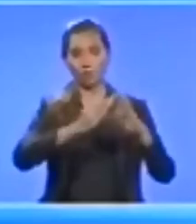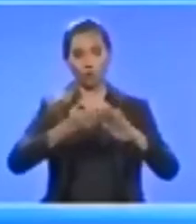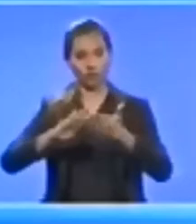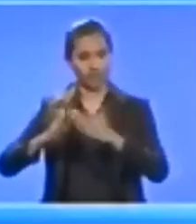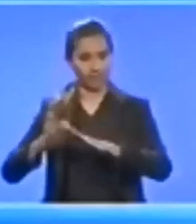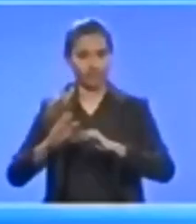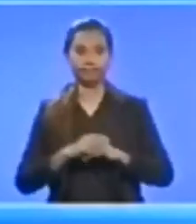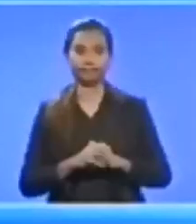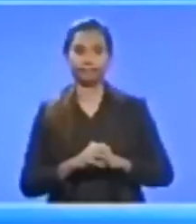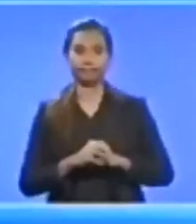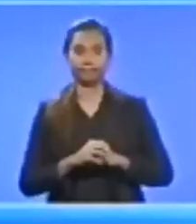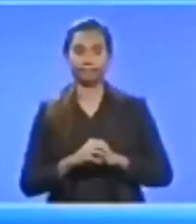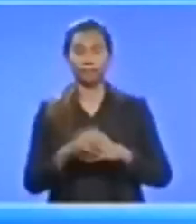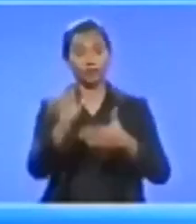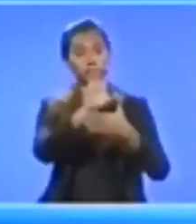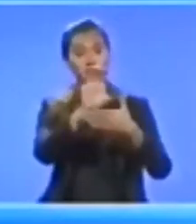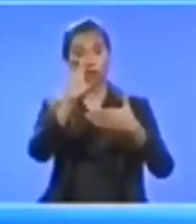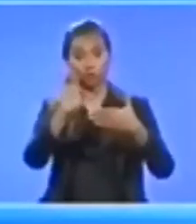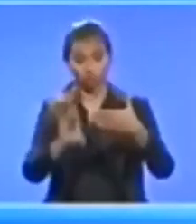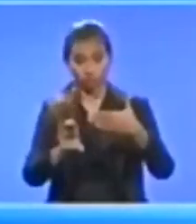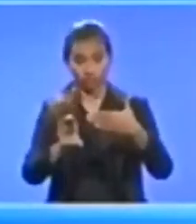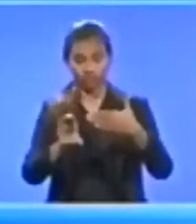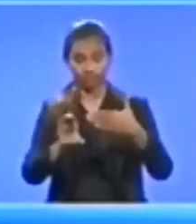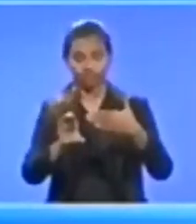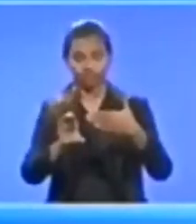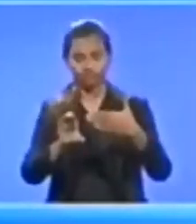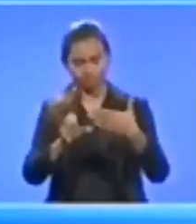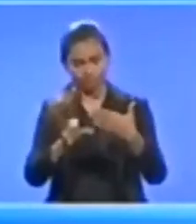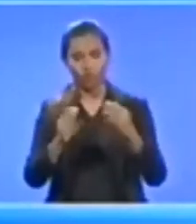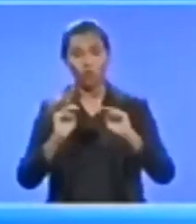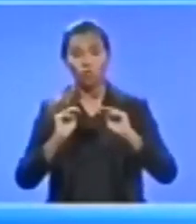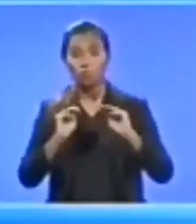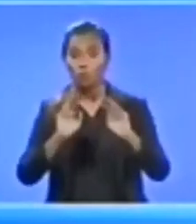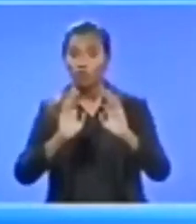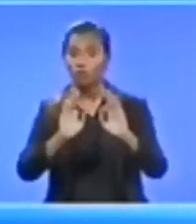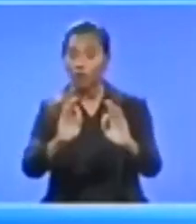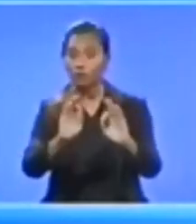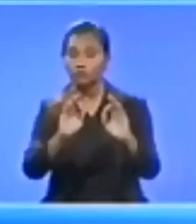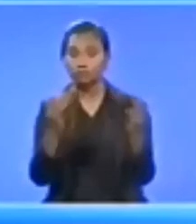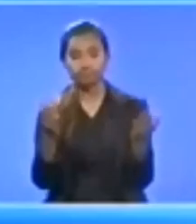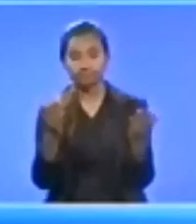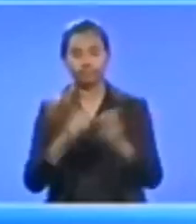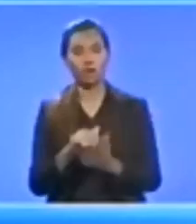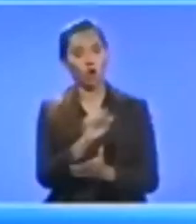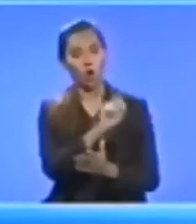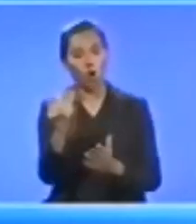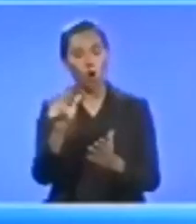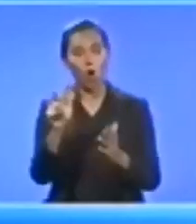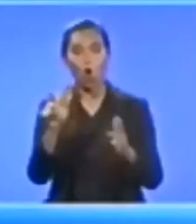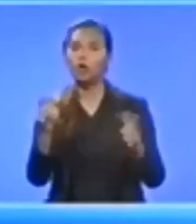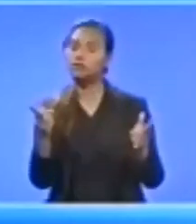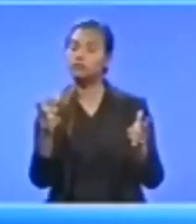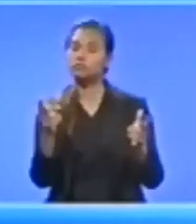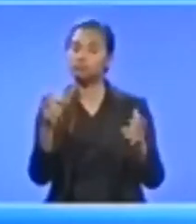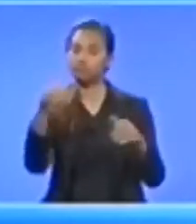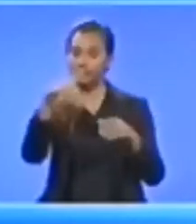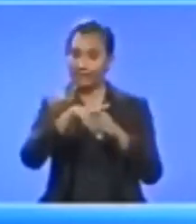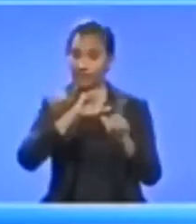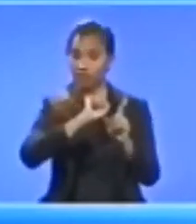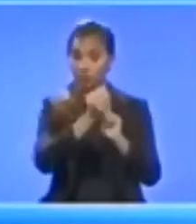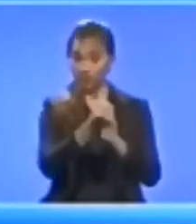Kesimpulannya, untuk terus maju, semua pihak dalam masyarakat kita perlu ada